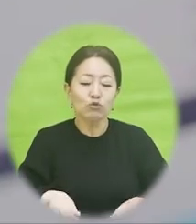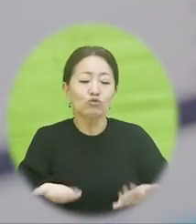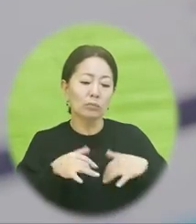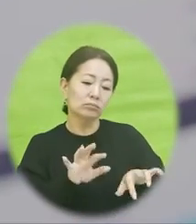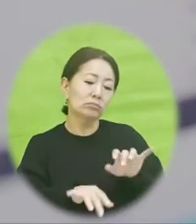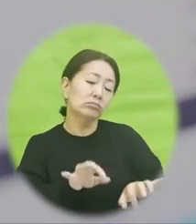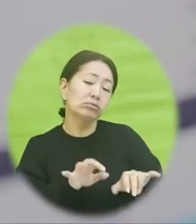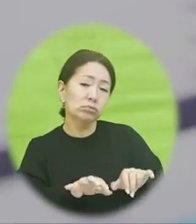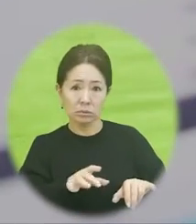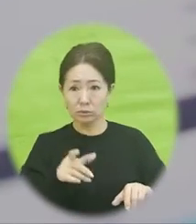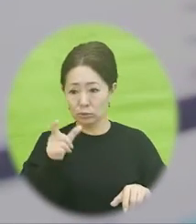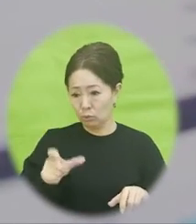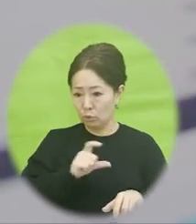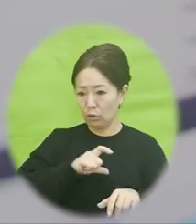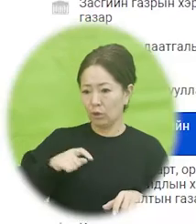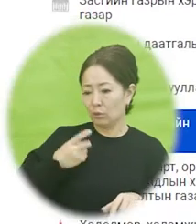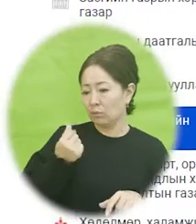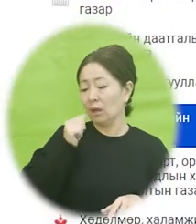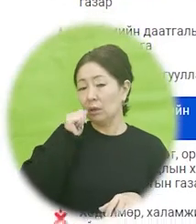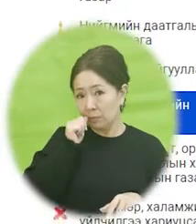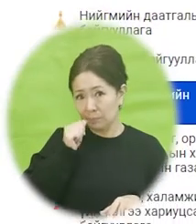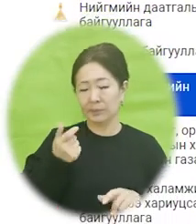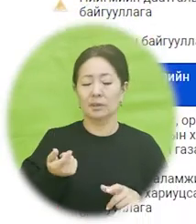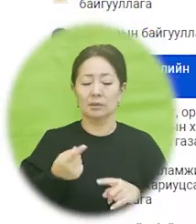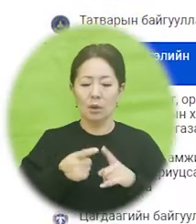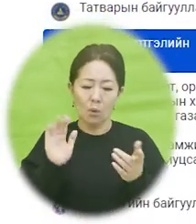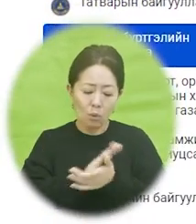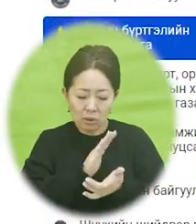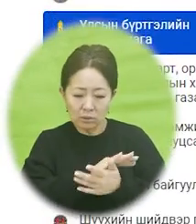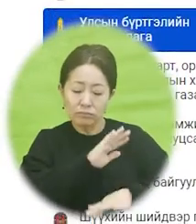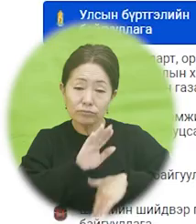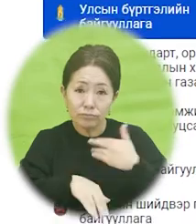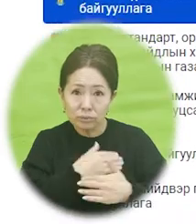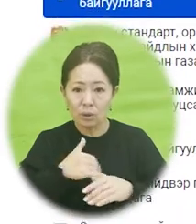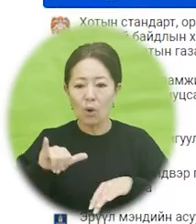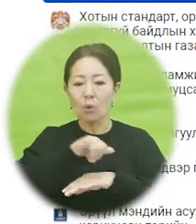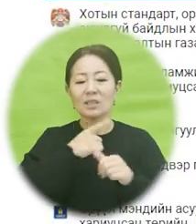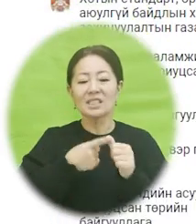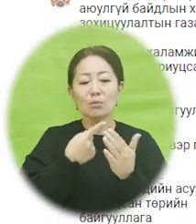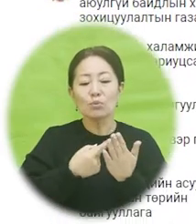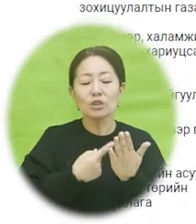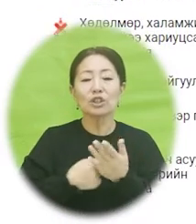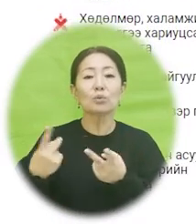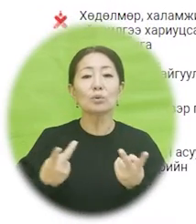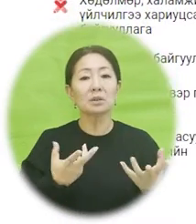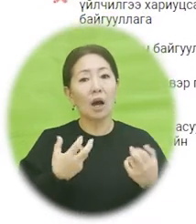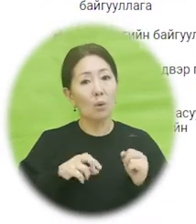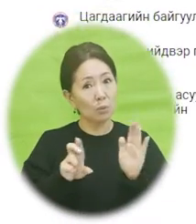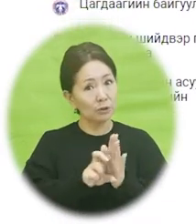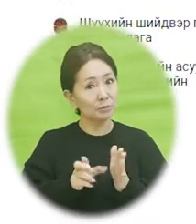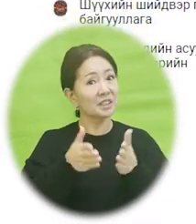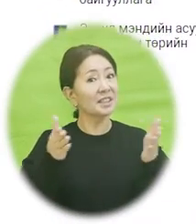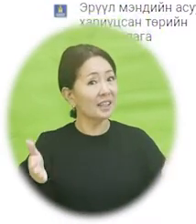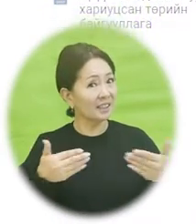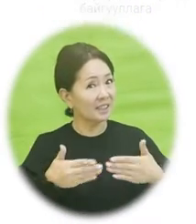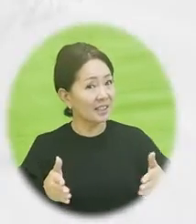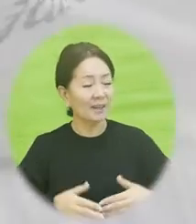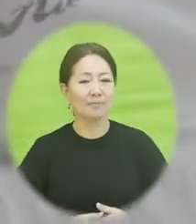хэлбраар шидэгдэж, иргэд санхүүгээ хэмнэн хурдан хугацаанд түргэн шуурхай Улсын бүртгэлийн үйлчлэгийг авах өргөн боломж нэгдэж